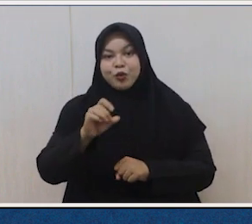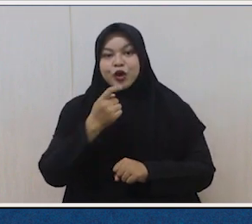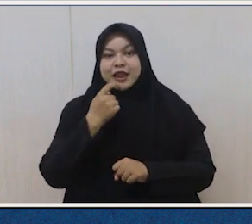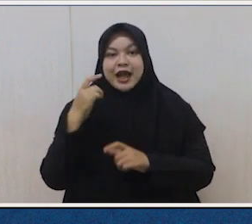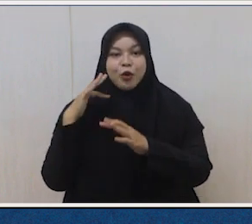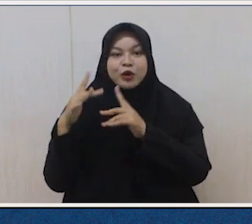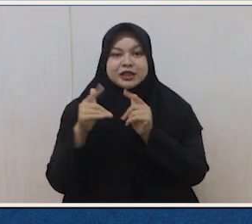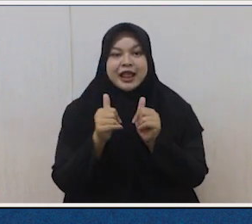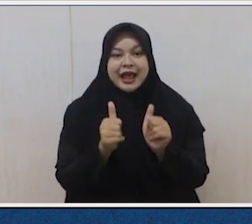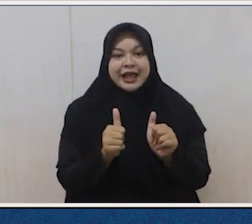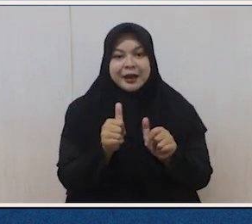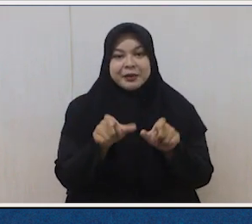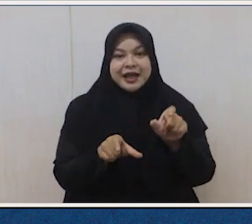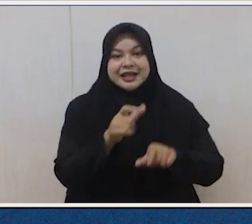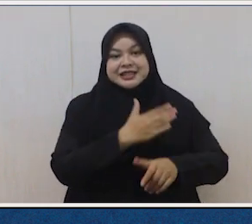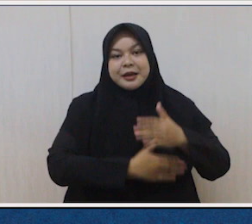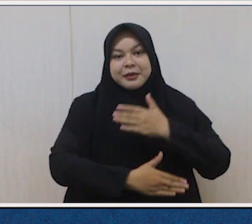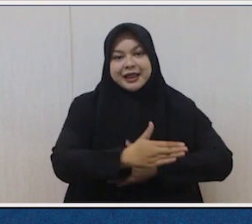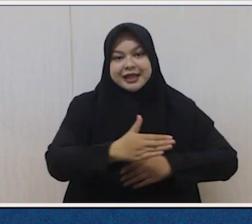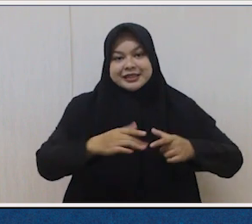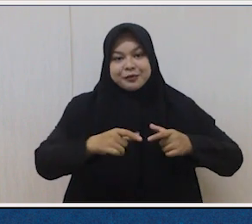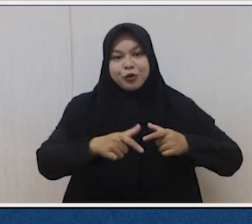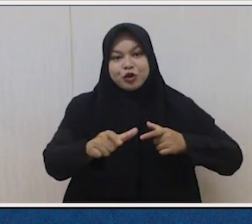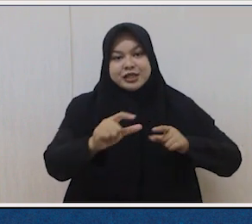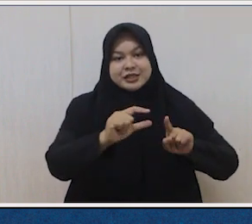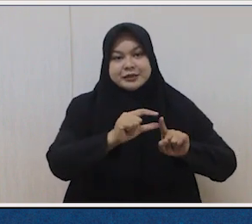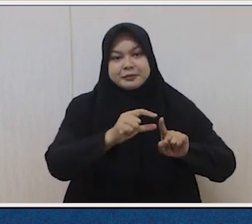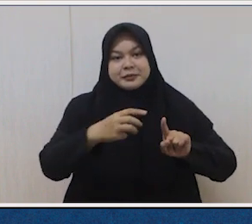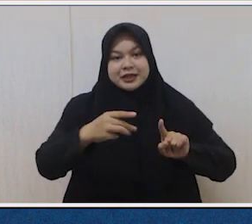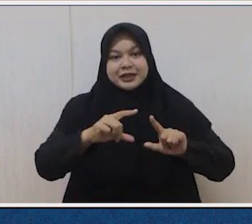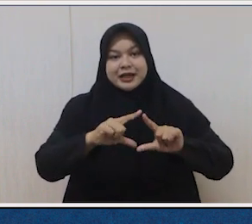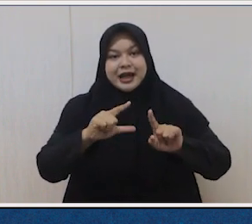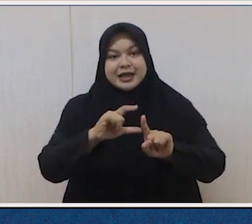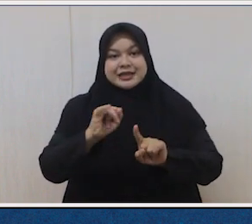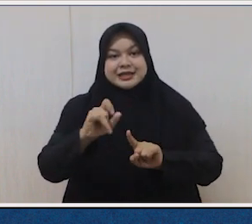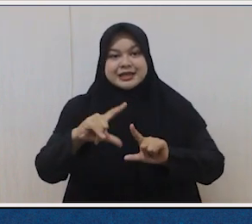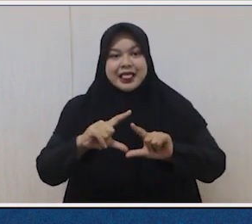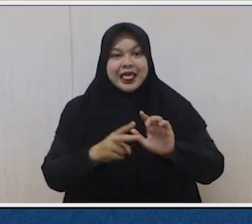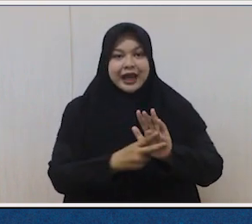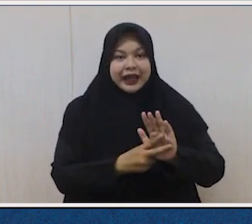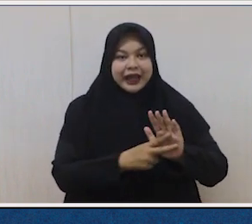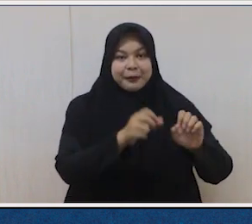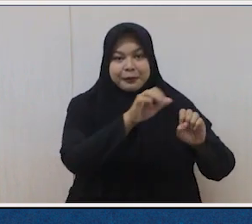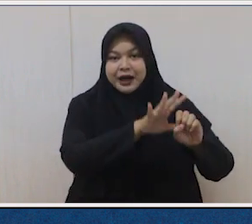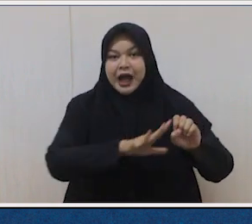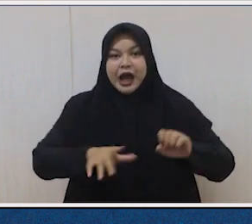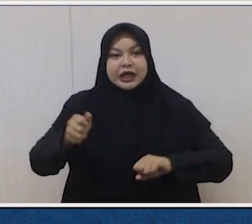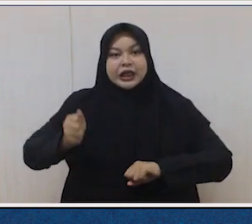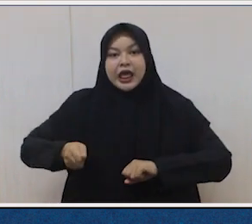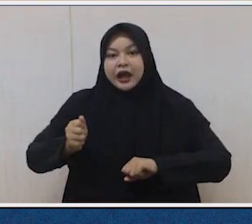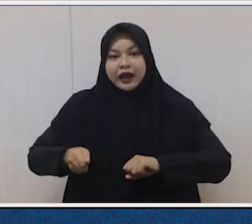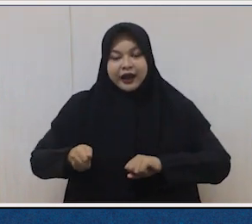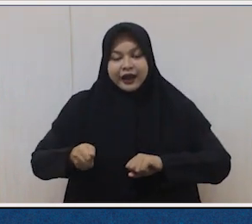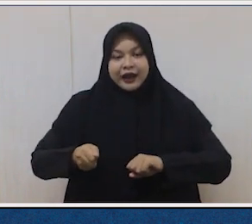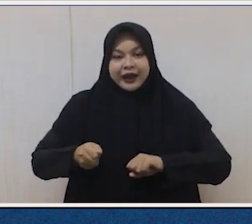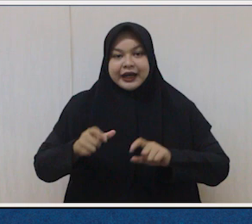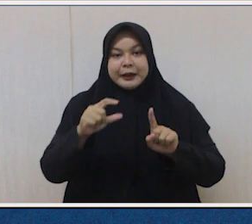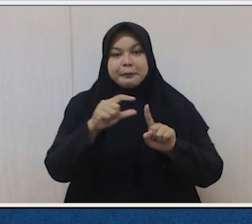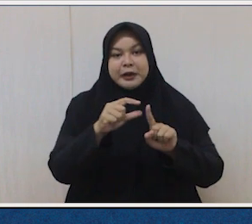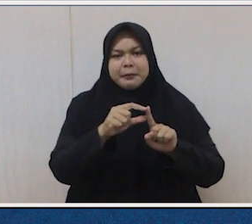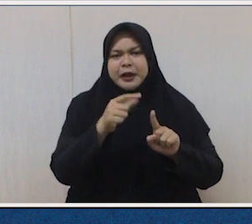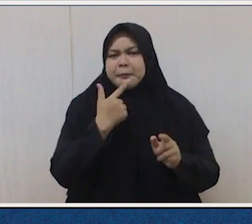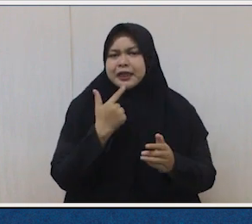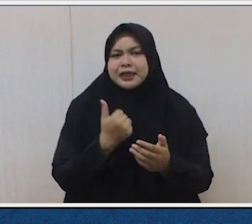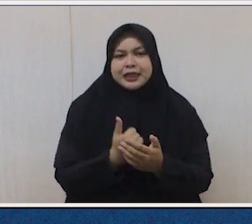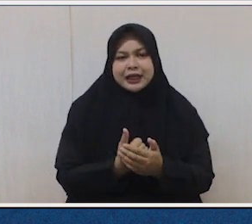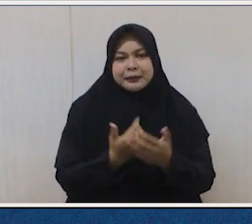peradilan Eh ini adalah PP yang sangat penting eh di dalam mengawal Bagaimana